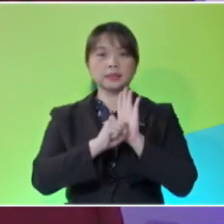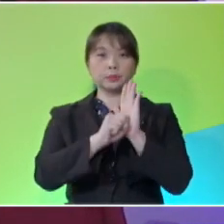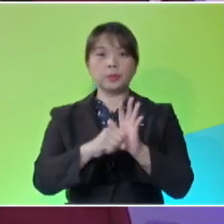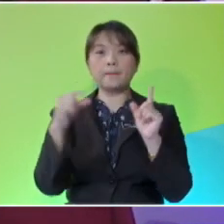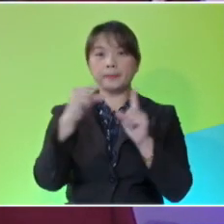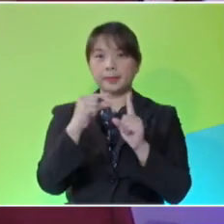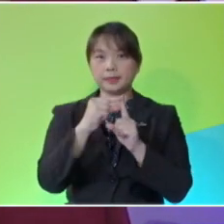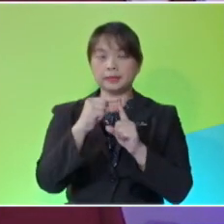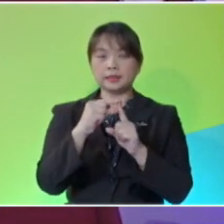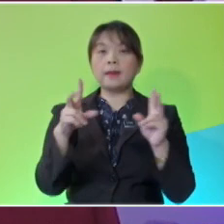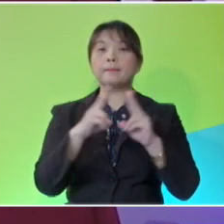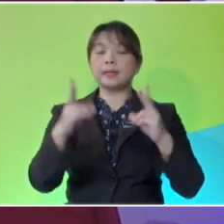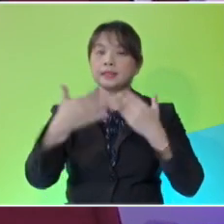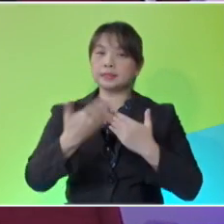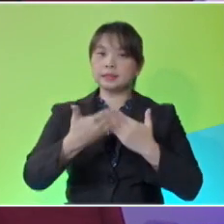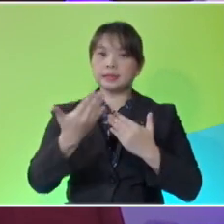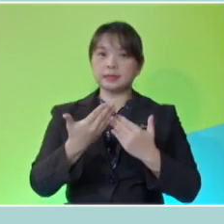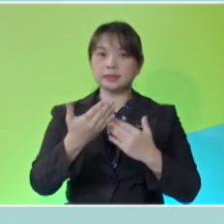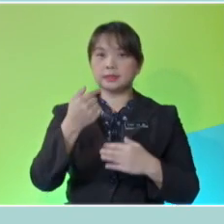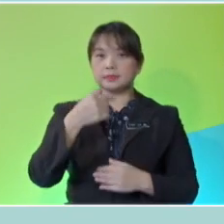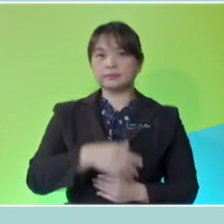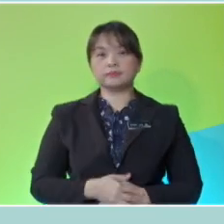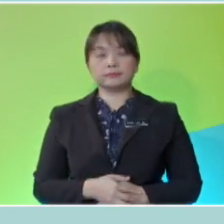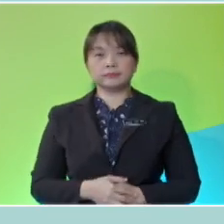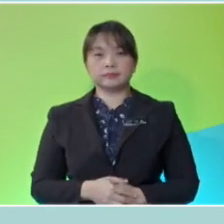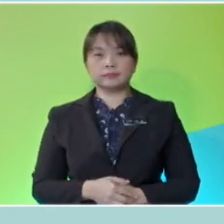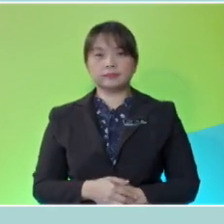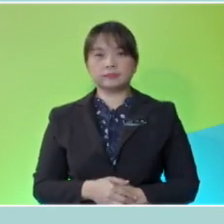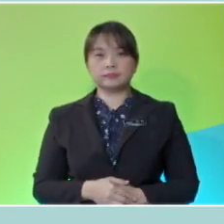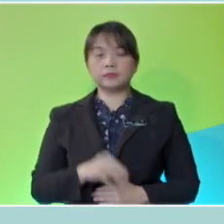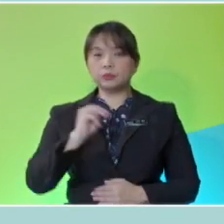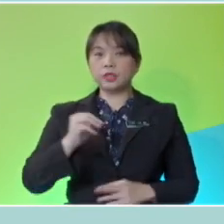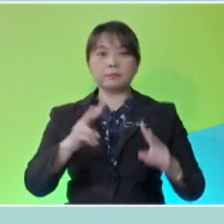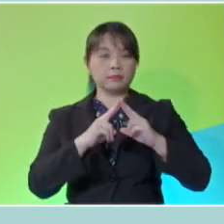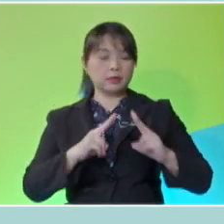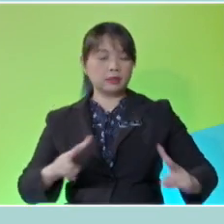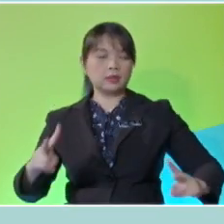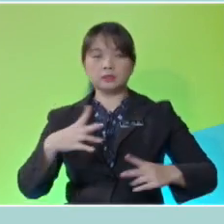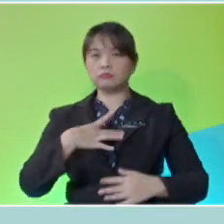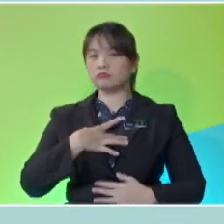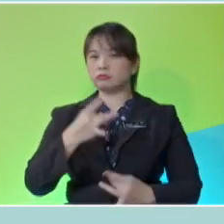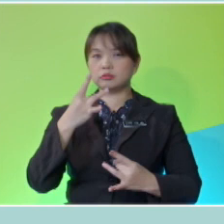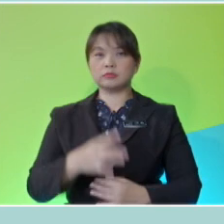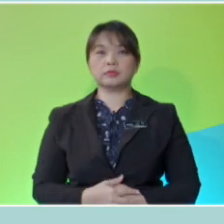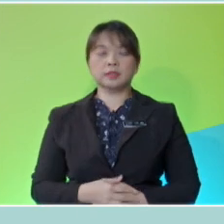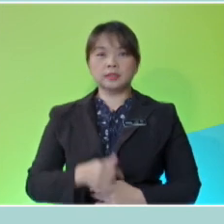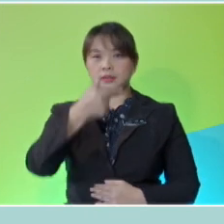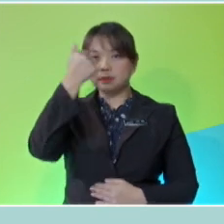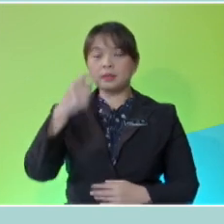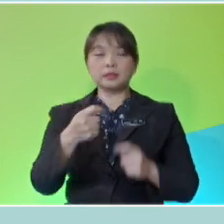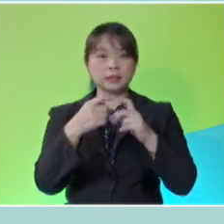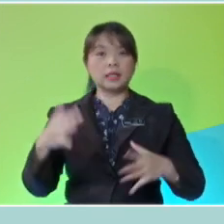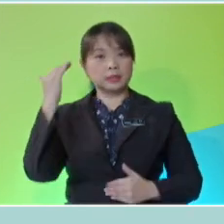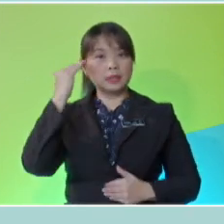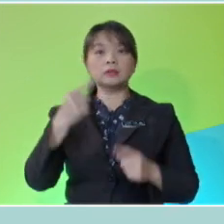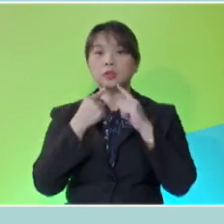simbol perkataan nih paling senang lah oke Ini adalah kegemaran murid-murid kita simpul udah tahu jawabannya memang dalam